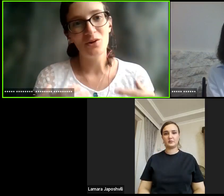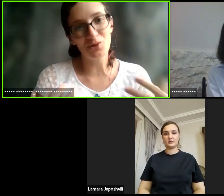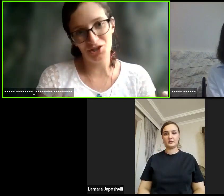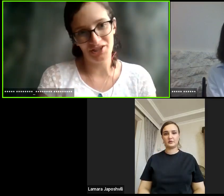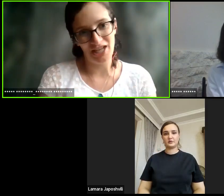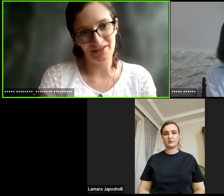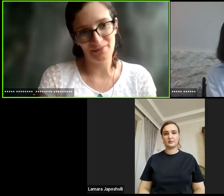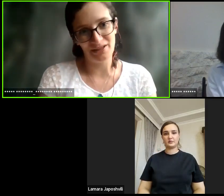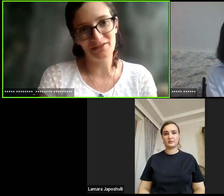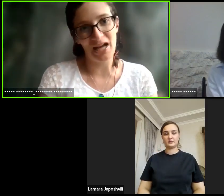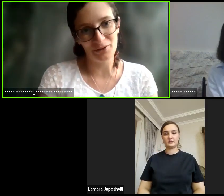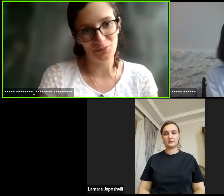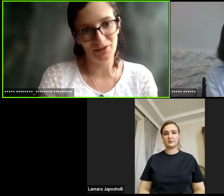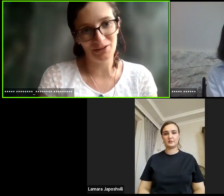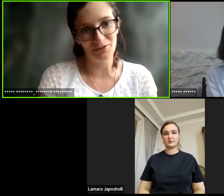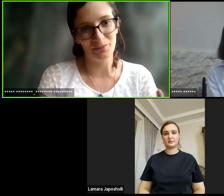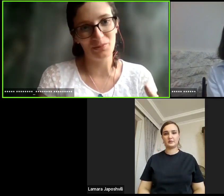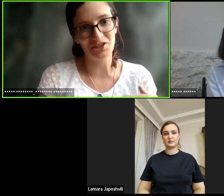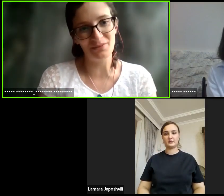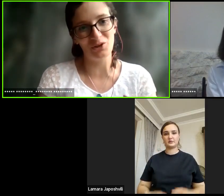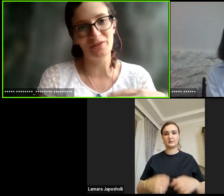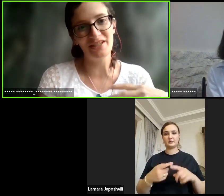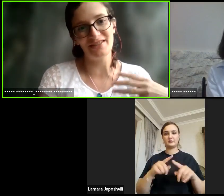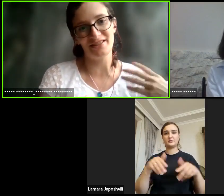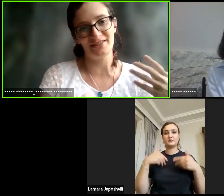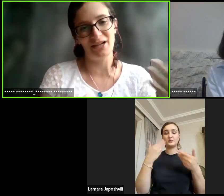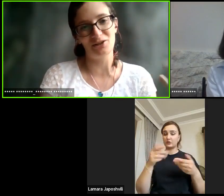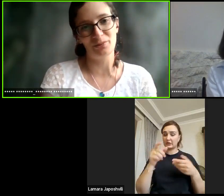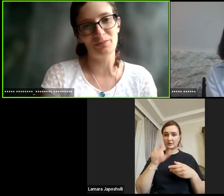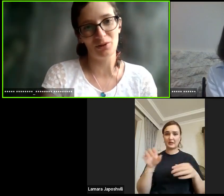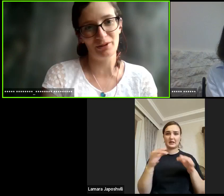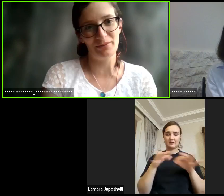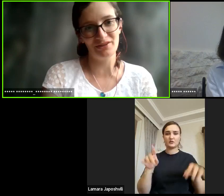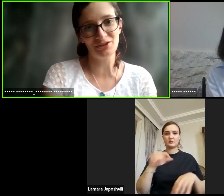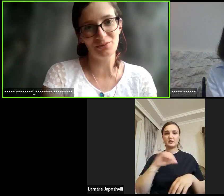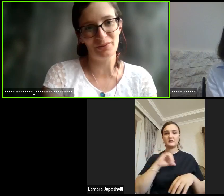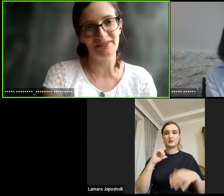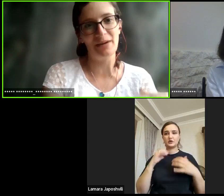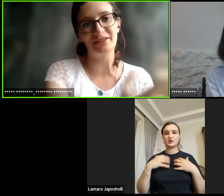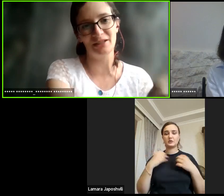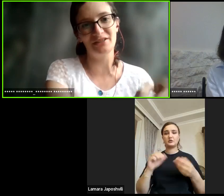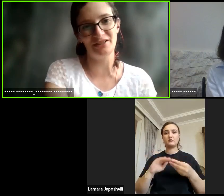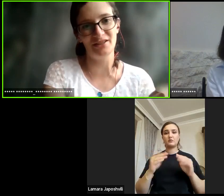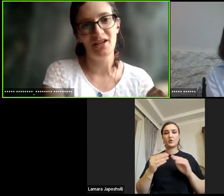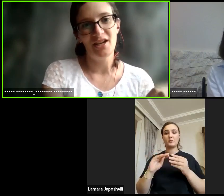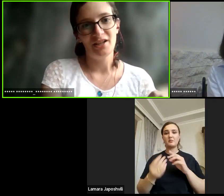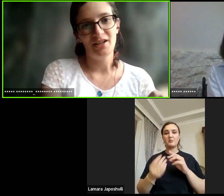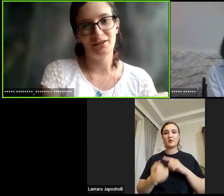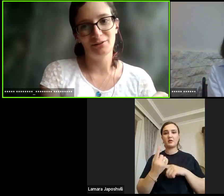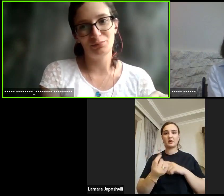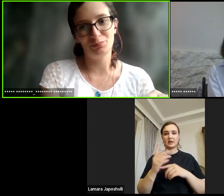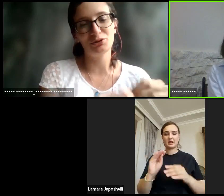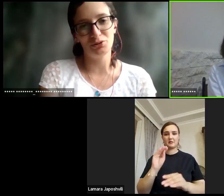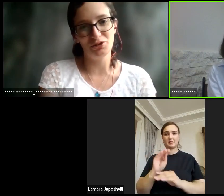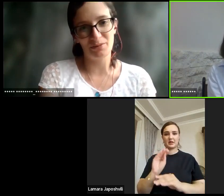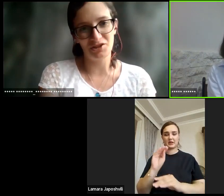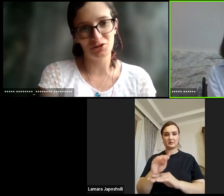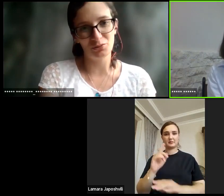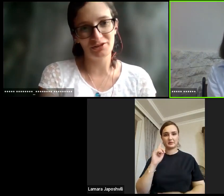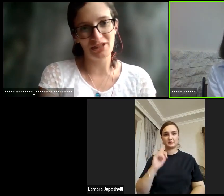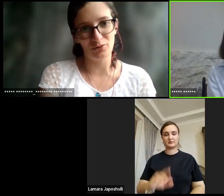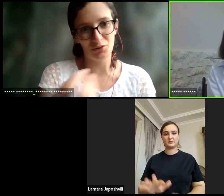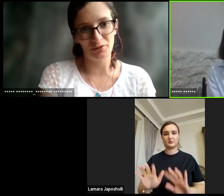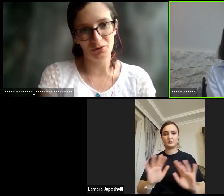ხო? ურჩიეთ ამ ადამიანებს თავისუფლად, იმიტომ რომ შემდგომ ისეთ ჯანმრთელობის პრობლემებს იწვევენ დამატებითი